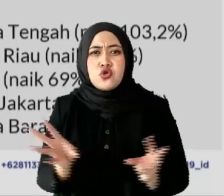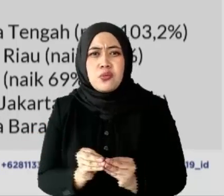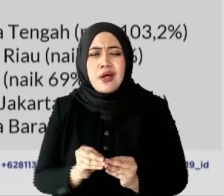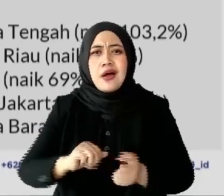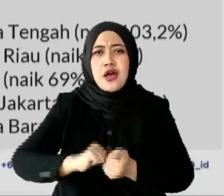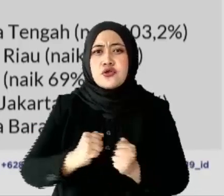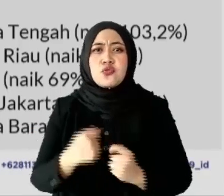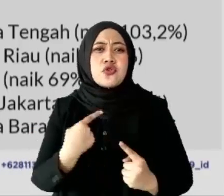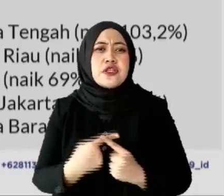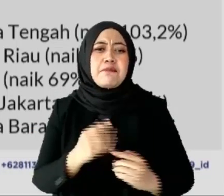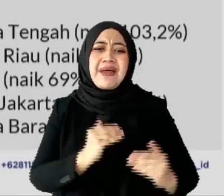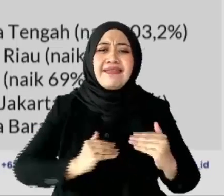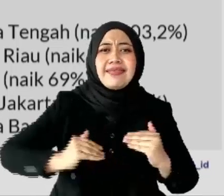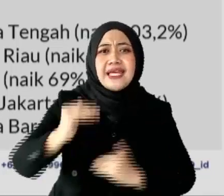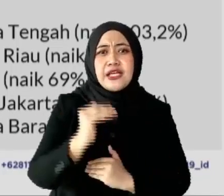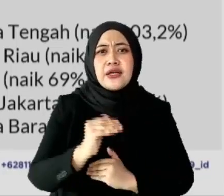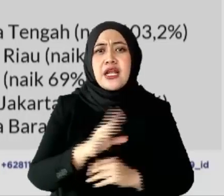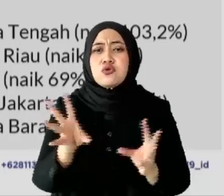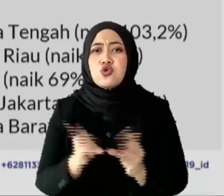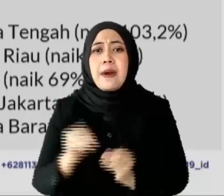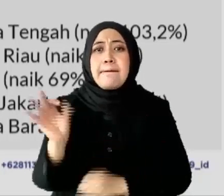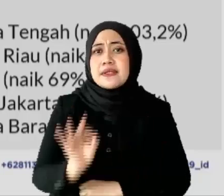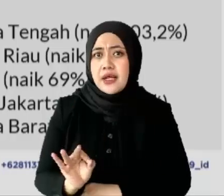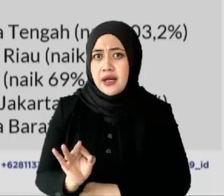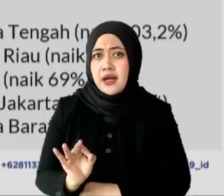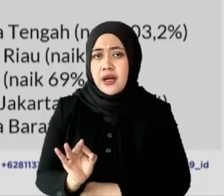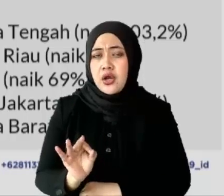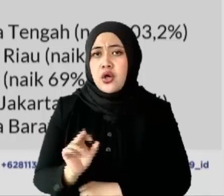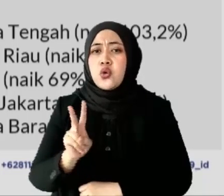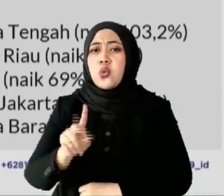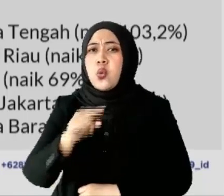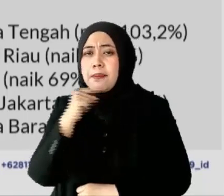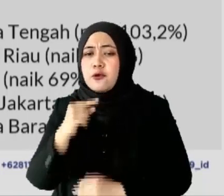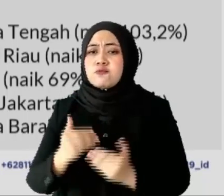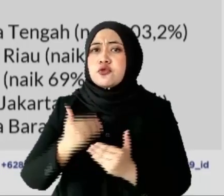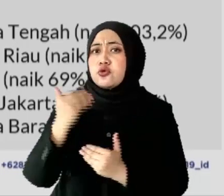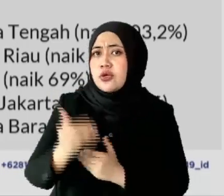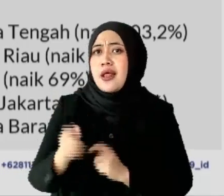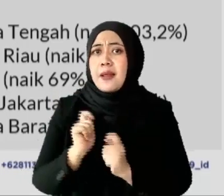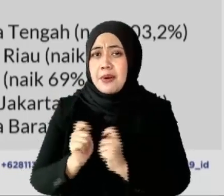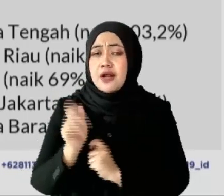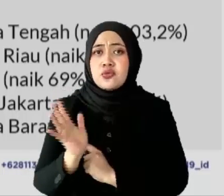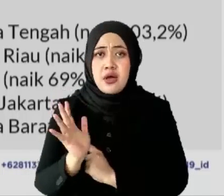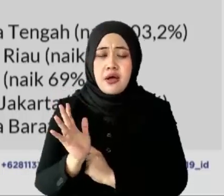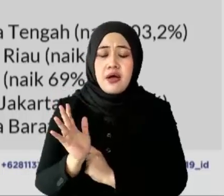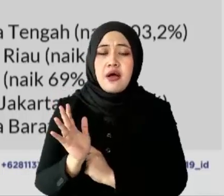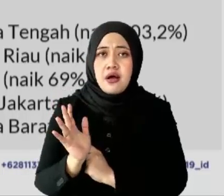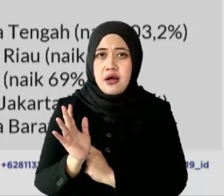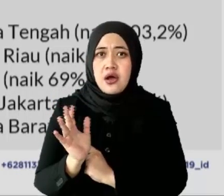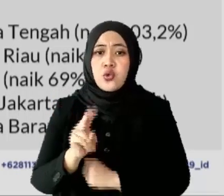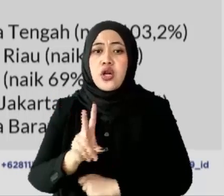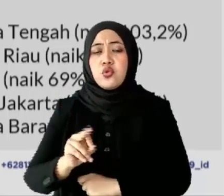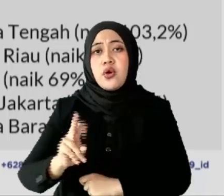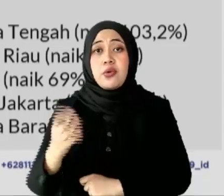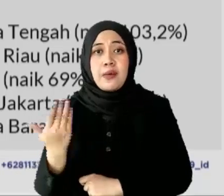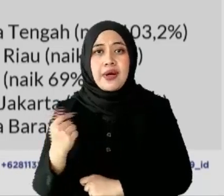kasus positif tertinggi dalam persen pada 2 minggu pasca Idul Fitri tahun 2020 lalu,